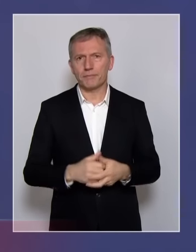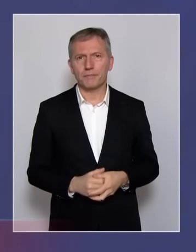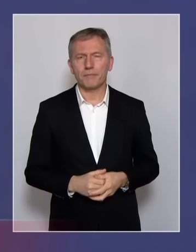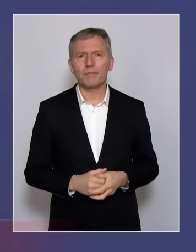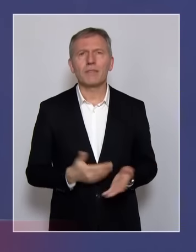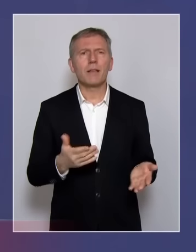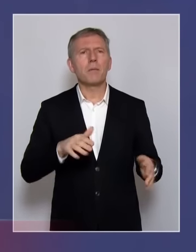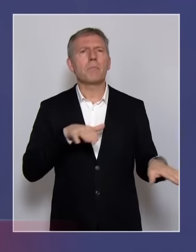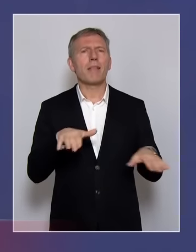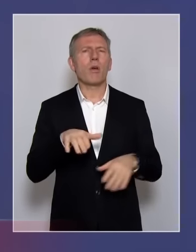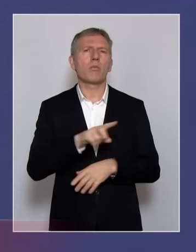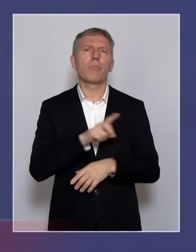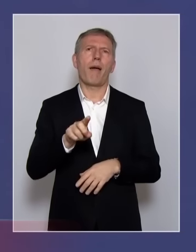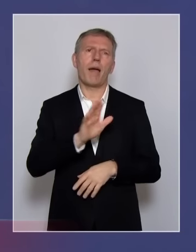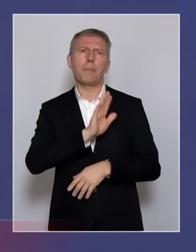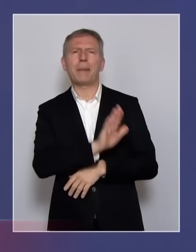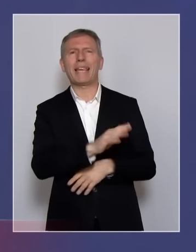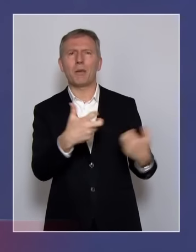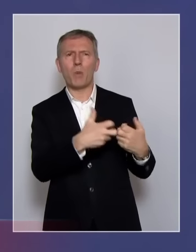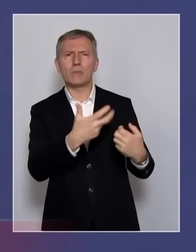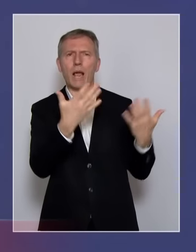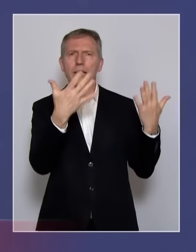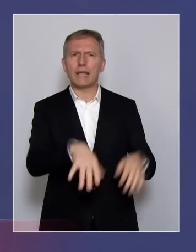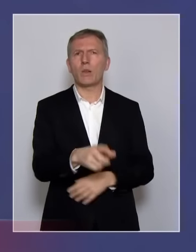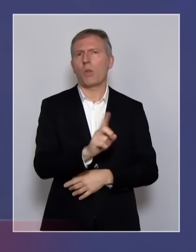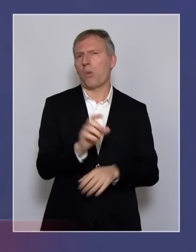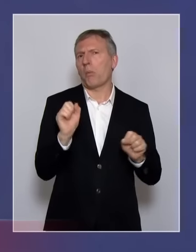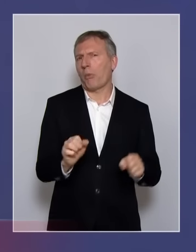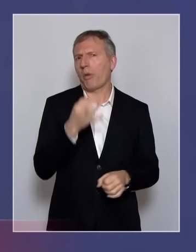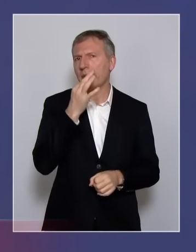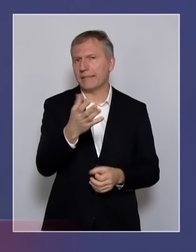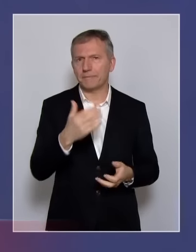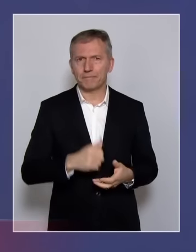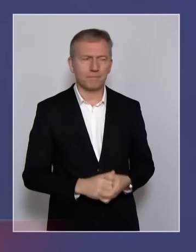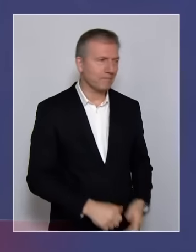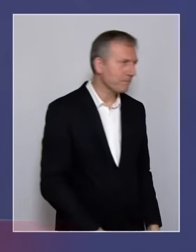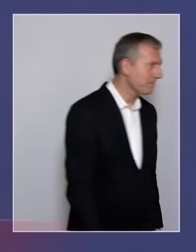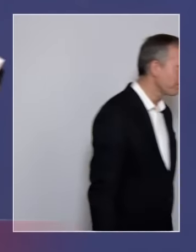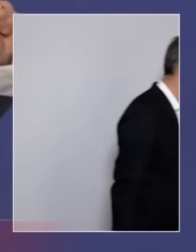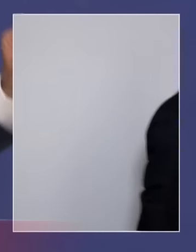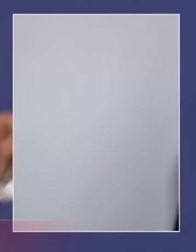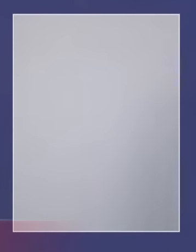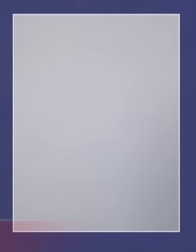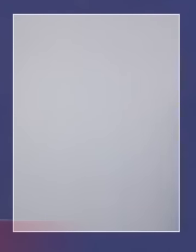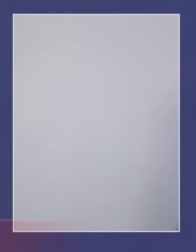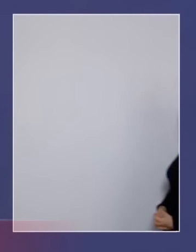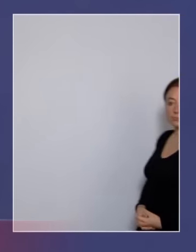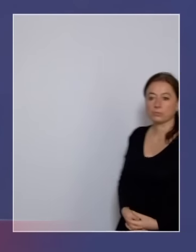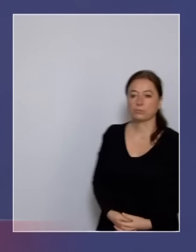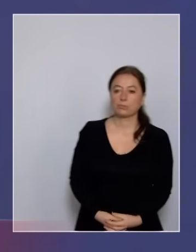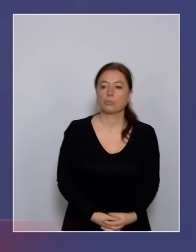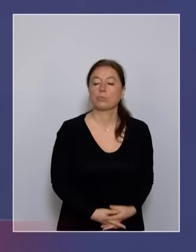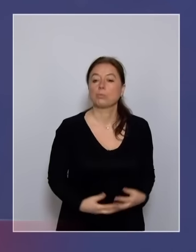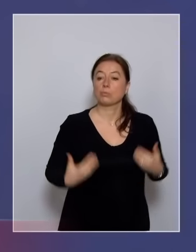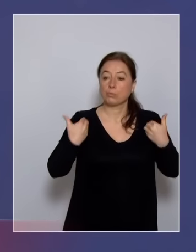qui n'a pas été qu'une méthode bruxelloise, si je puis utiliser cette formule. J'ai souhaité me rendre dans toutes les capitales européennes